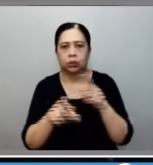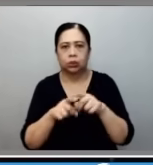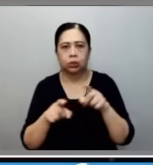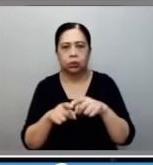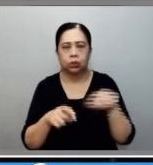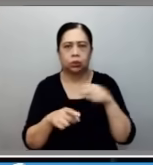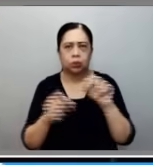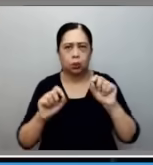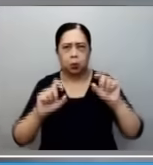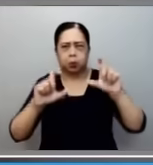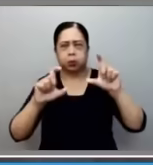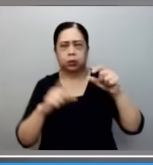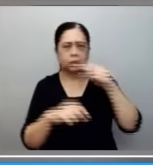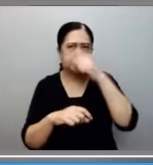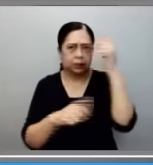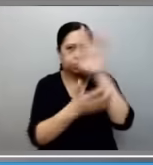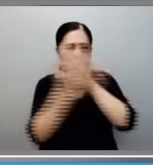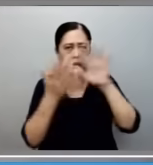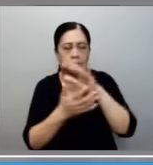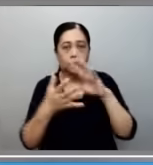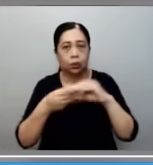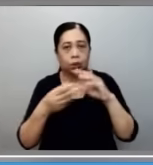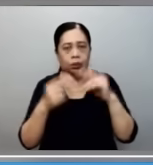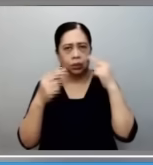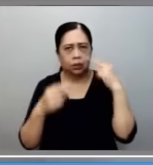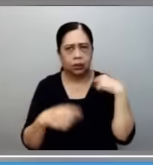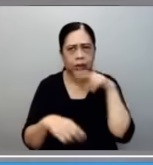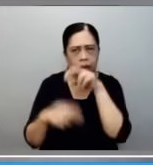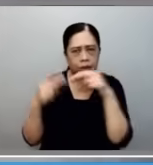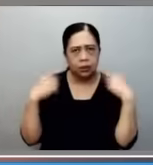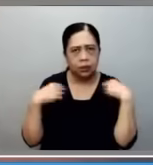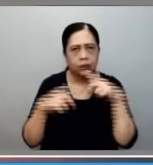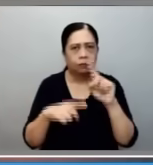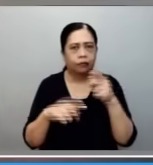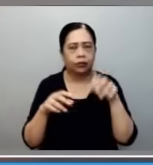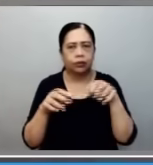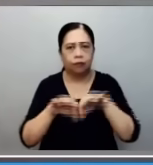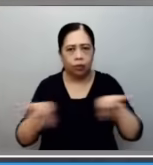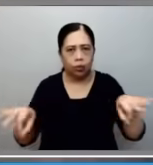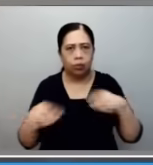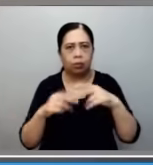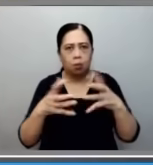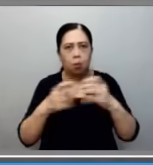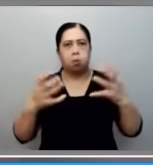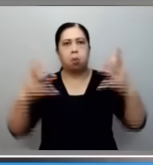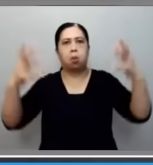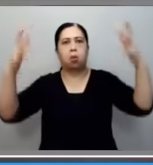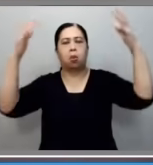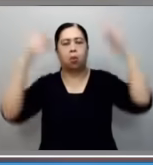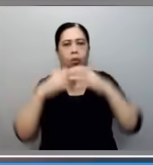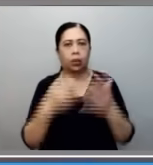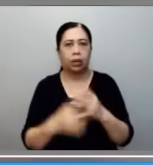na usok. Kwento ng isang madre, may napansin silang usok na galing sa first floor bago lumaki ang sunog. Aabot sa 18